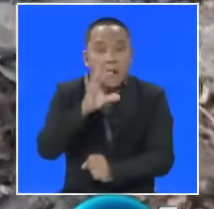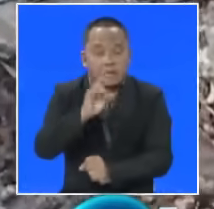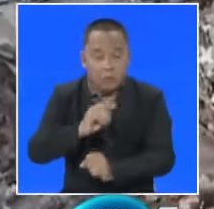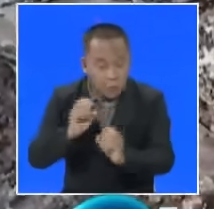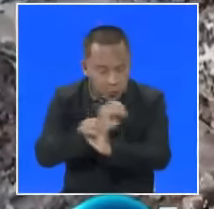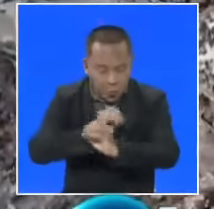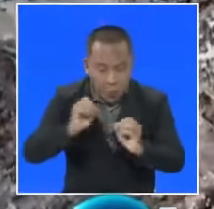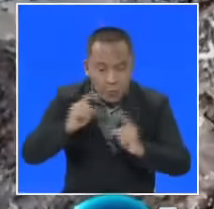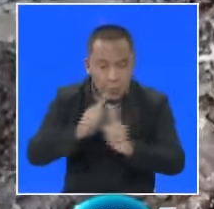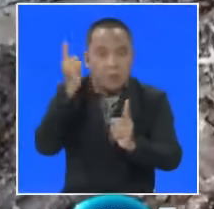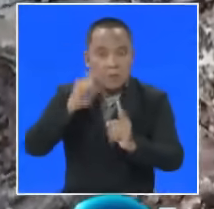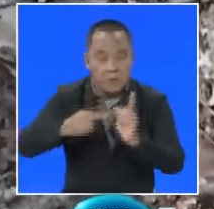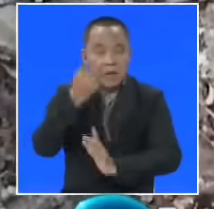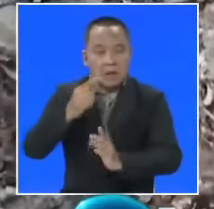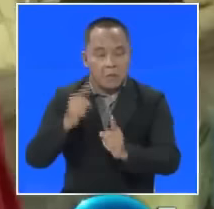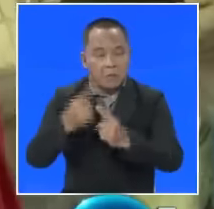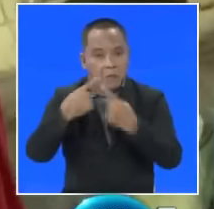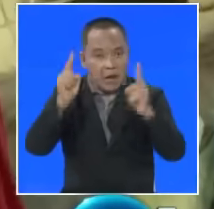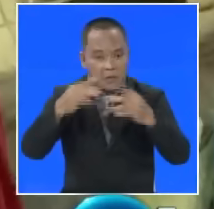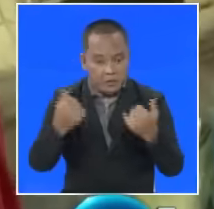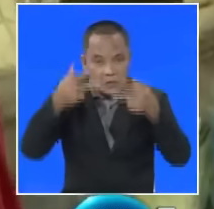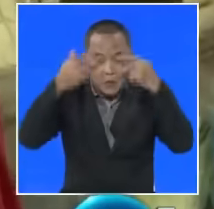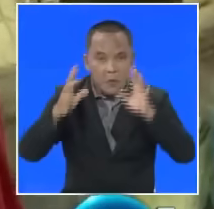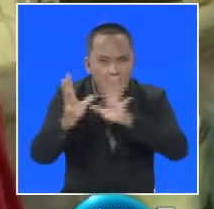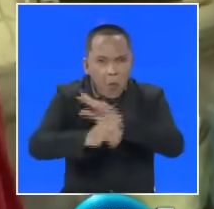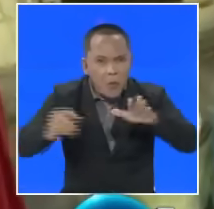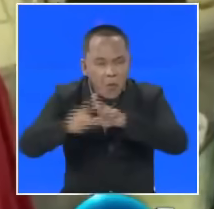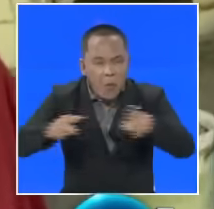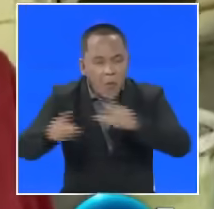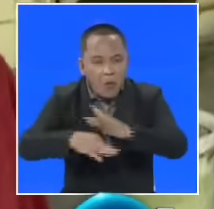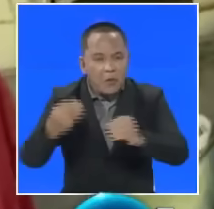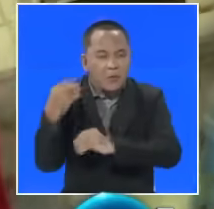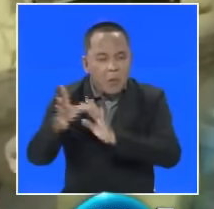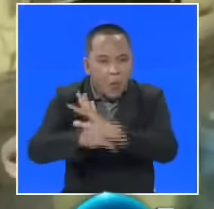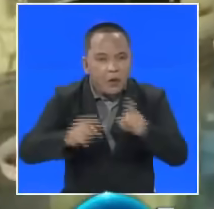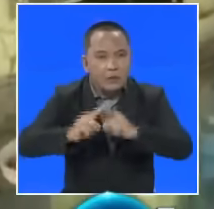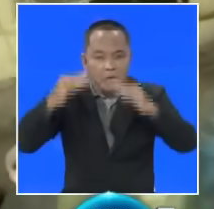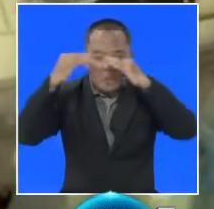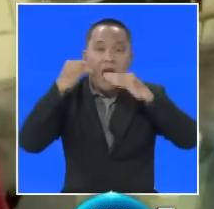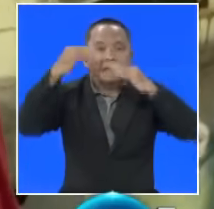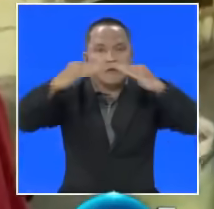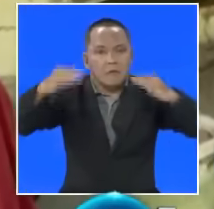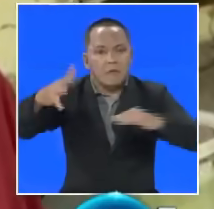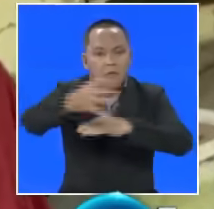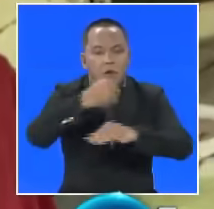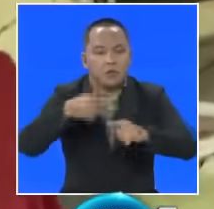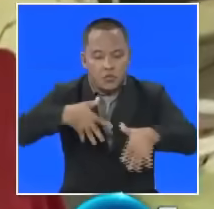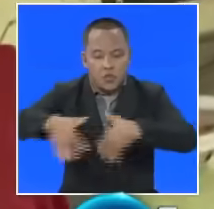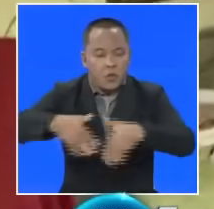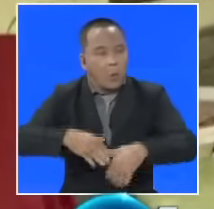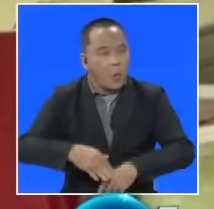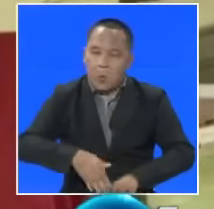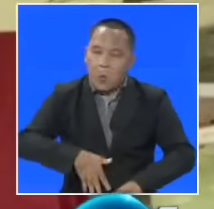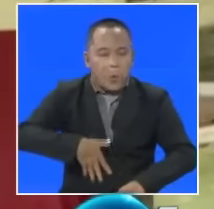คยเจออะไรแบบนี้นะทำไมยุคนี้สมัยนี้โจรมันชุมยิ่งกว่ายุงขโมยแม้กระทั่งหลังคาบ้านอ่ะชาวบ้านเนี่ยเขาบอกโ